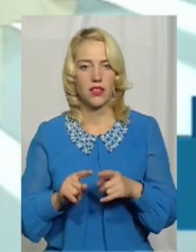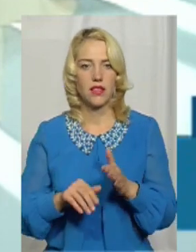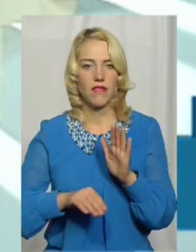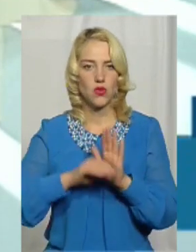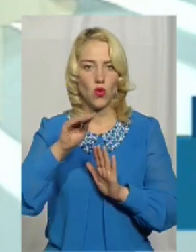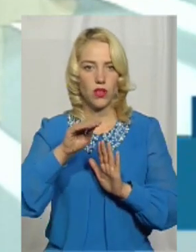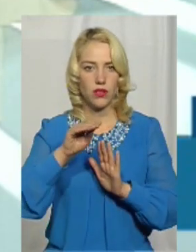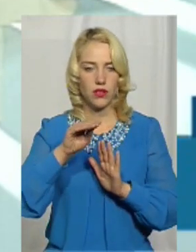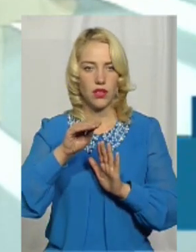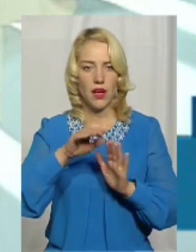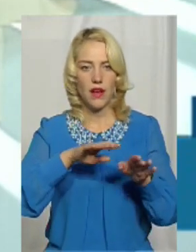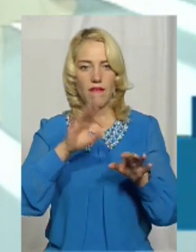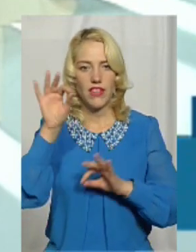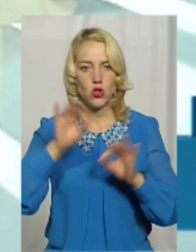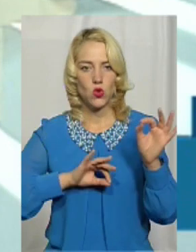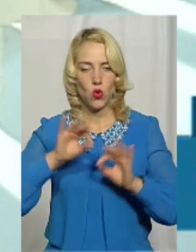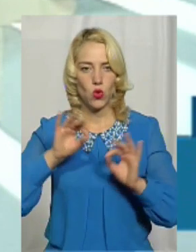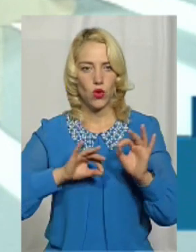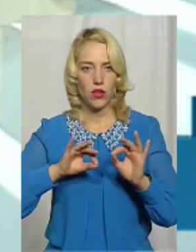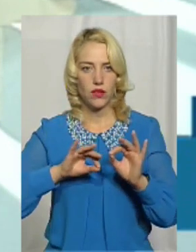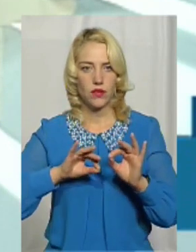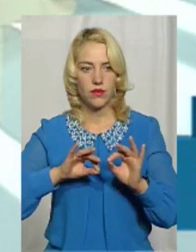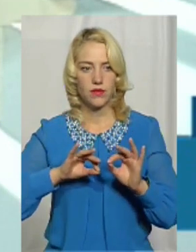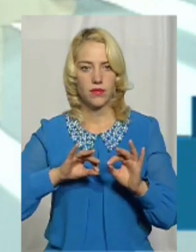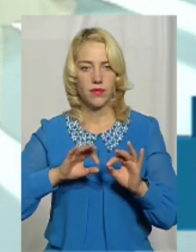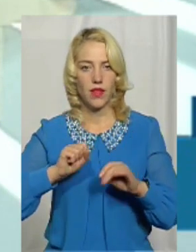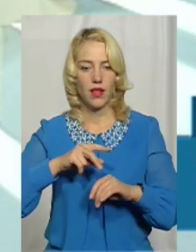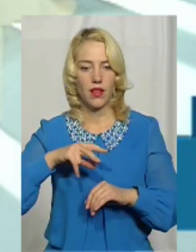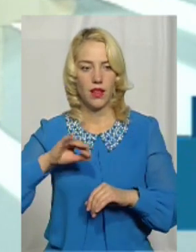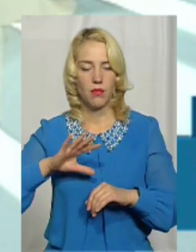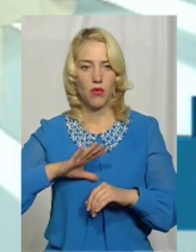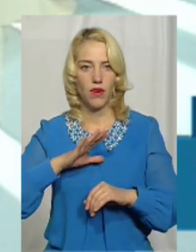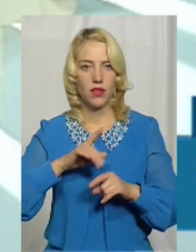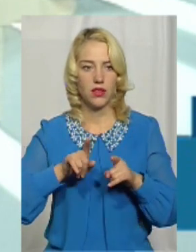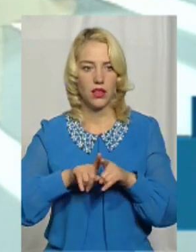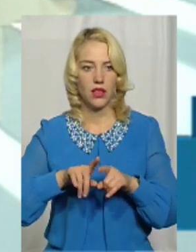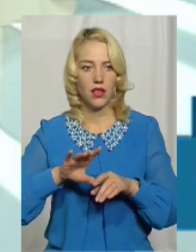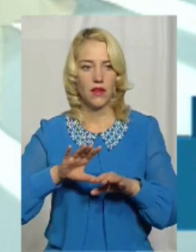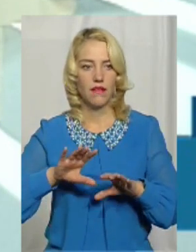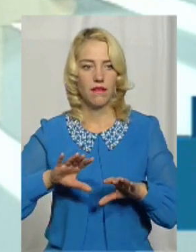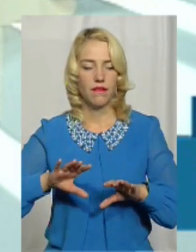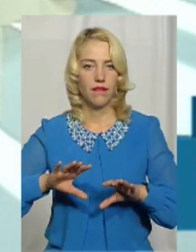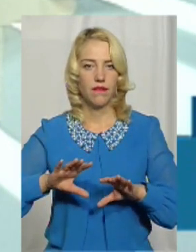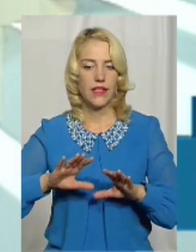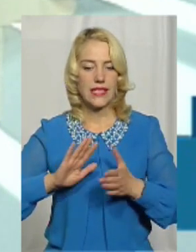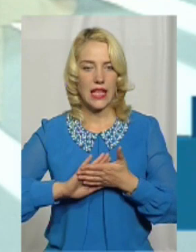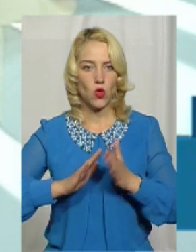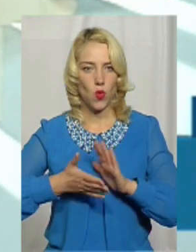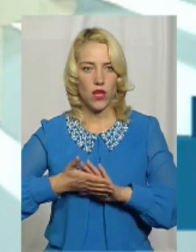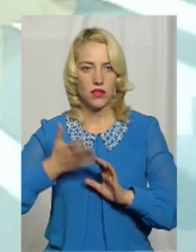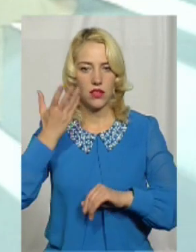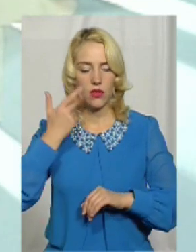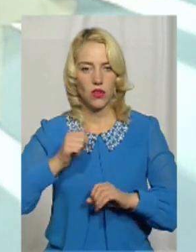високий відсоток. От. Але бувають і такі ситуації,